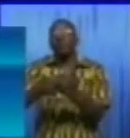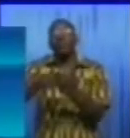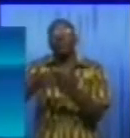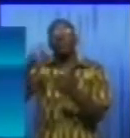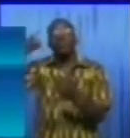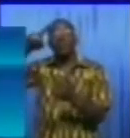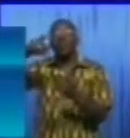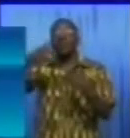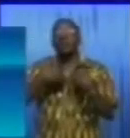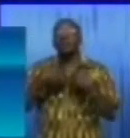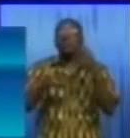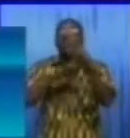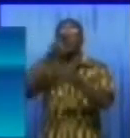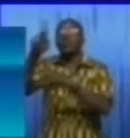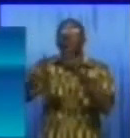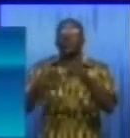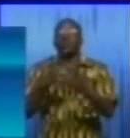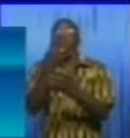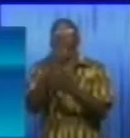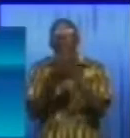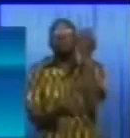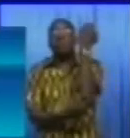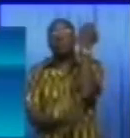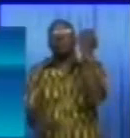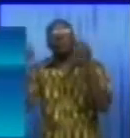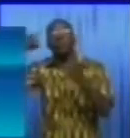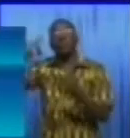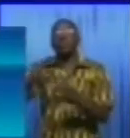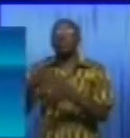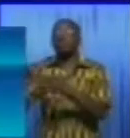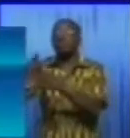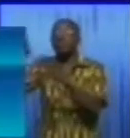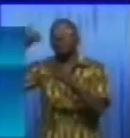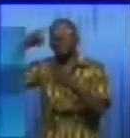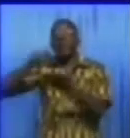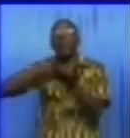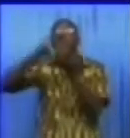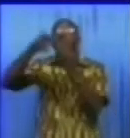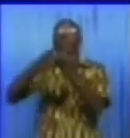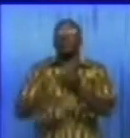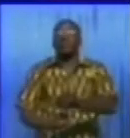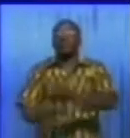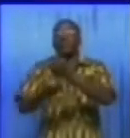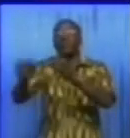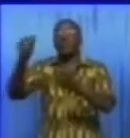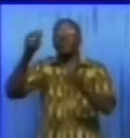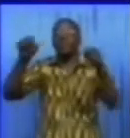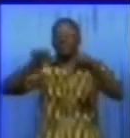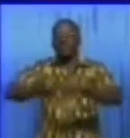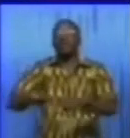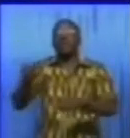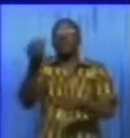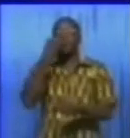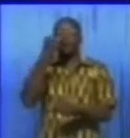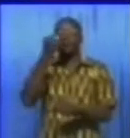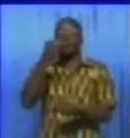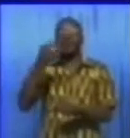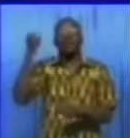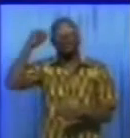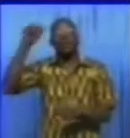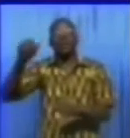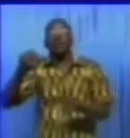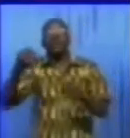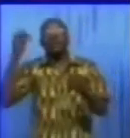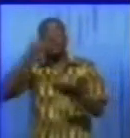aide des populations vulnérables suite à la période de soudure. Donc c'est un projet de soutien pour la crise alimentaire qui intéressait les pays. Ça